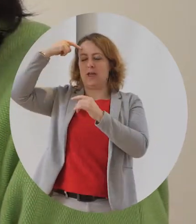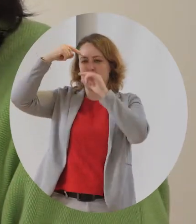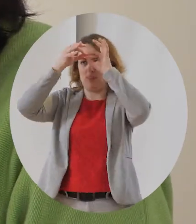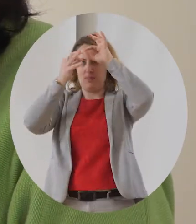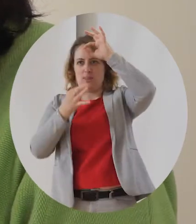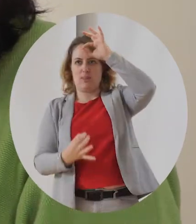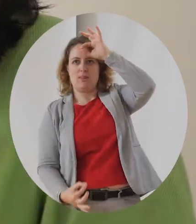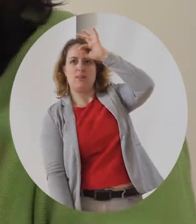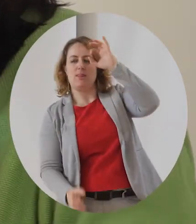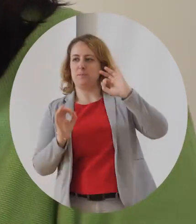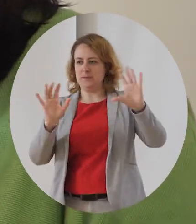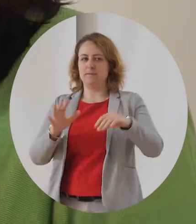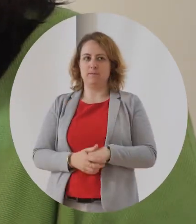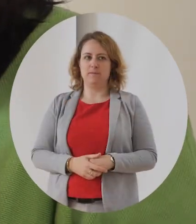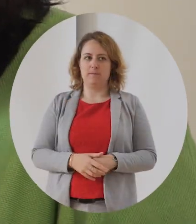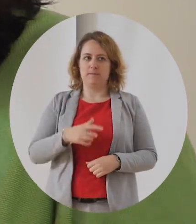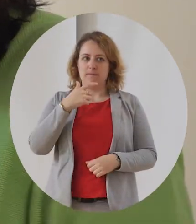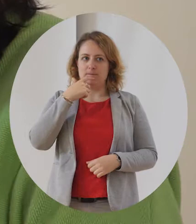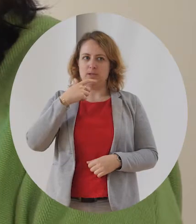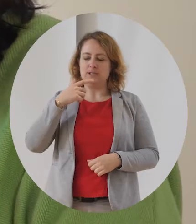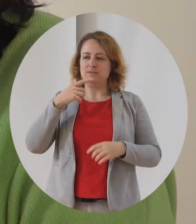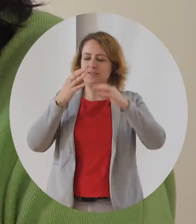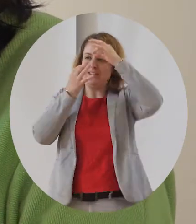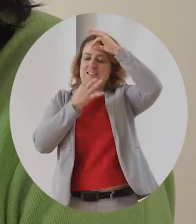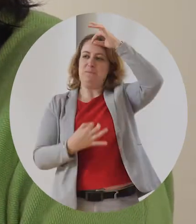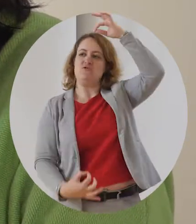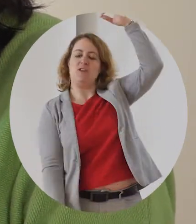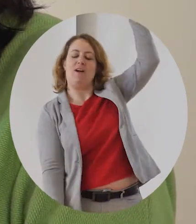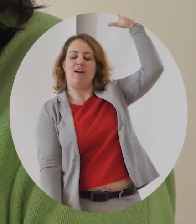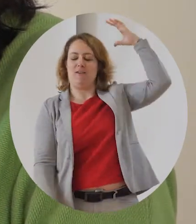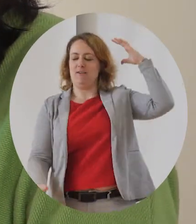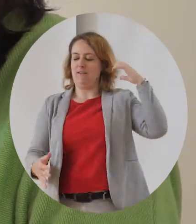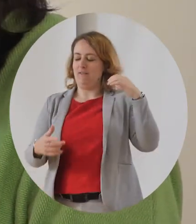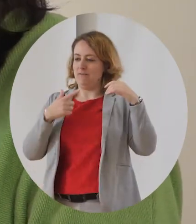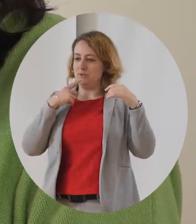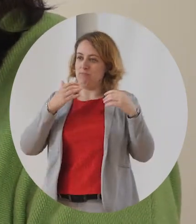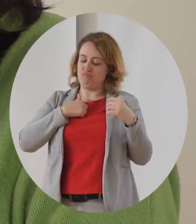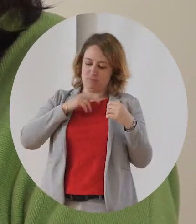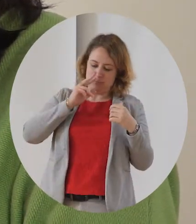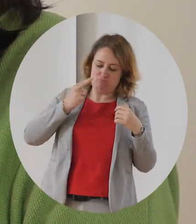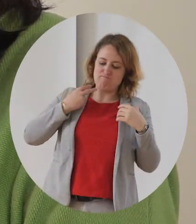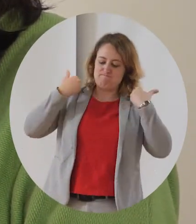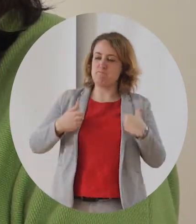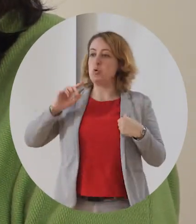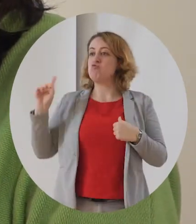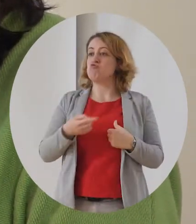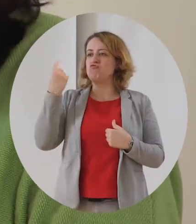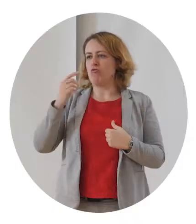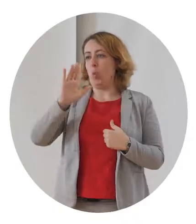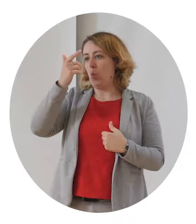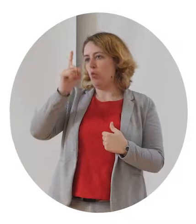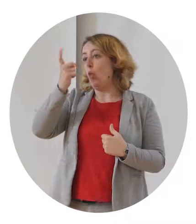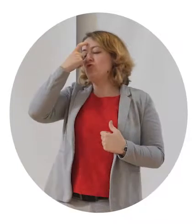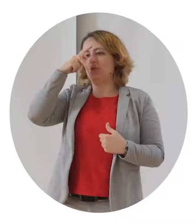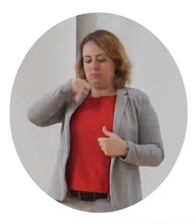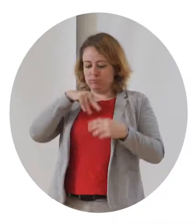de la tête vers les pieds. C'est une ligne imaginaire, mais elle est quand même présente. On a tous conscience de notre axe